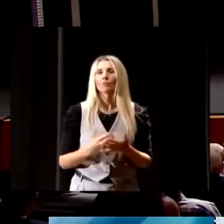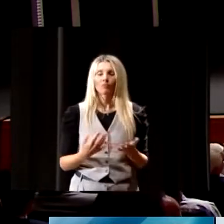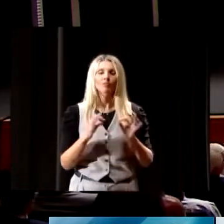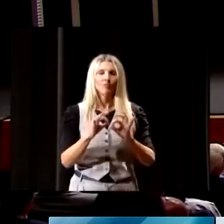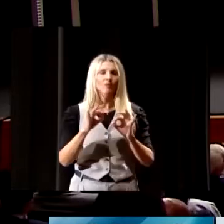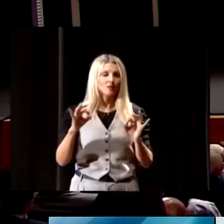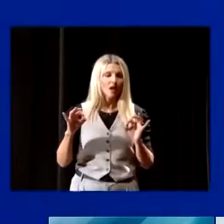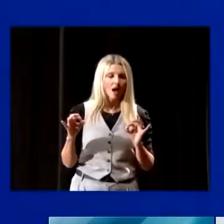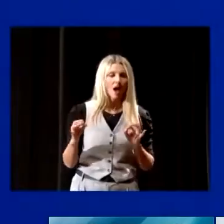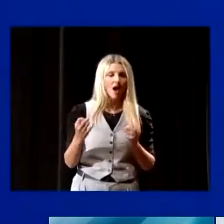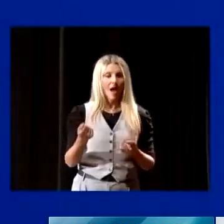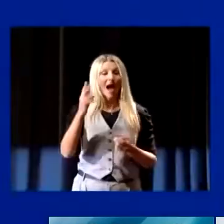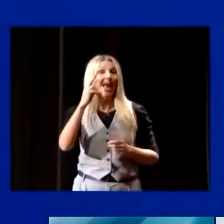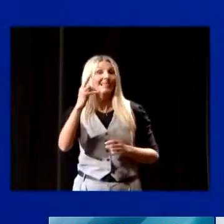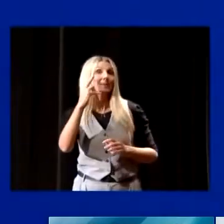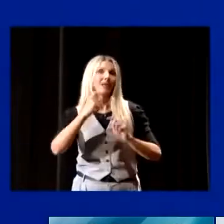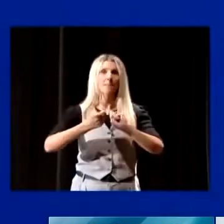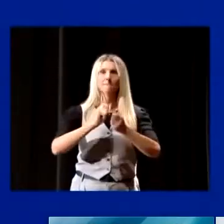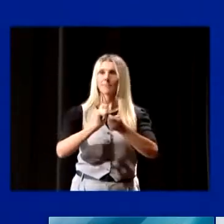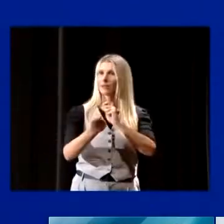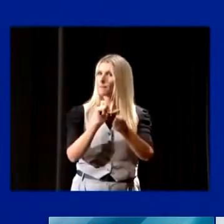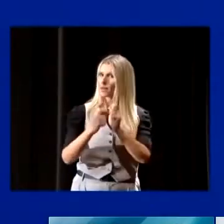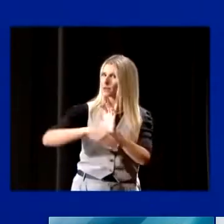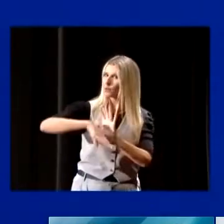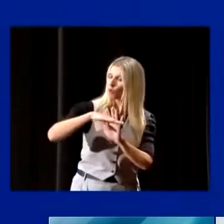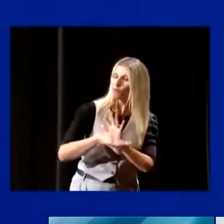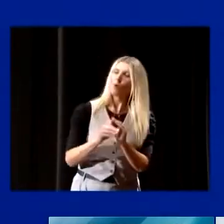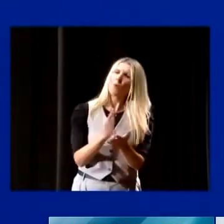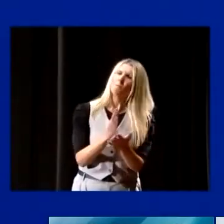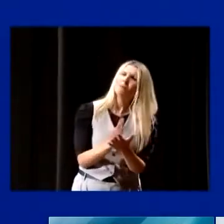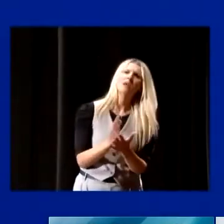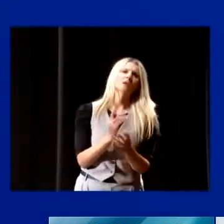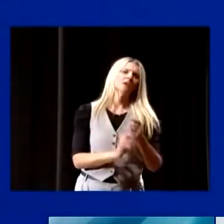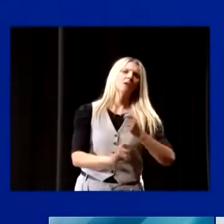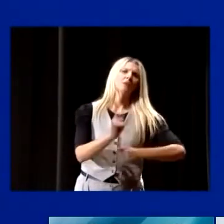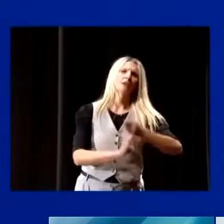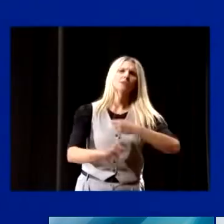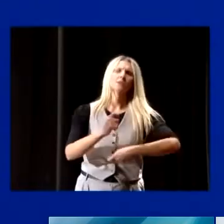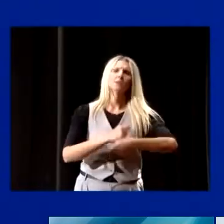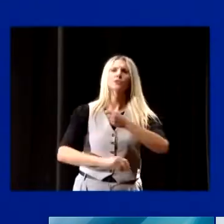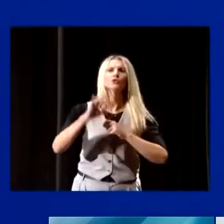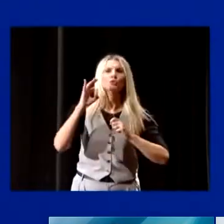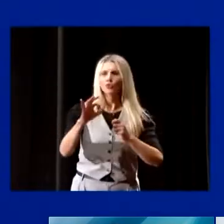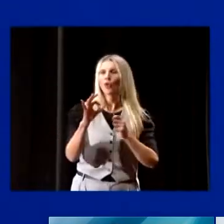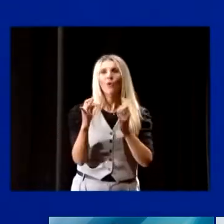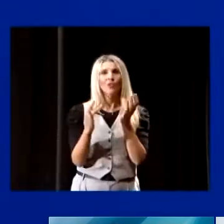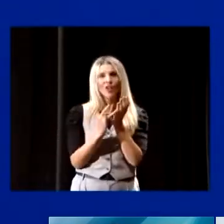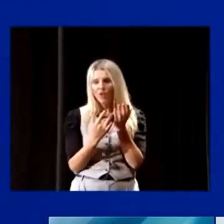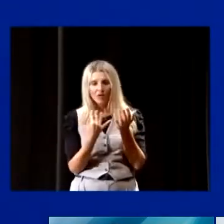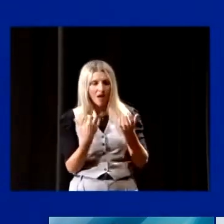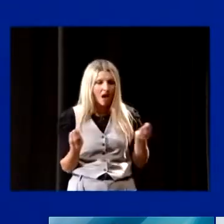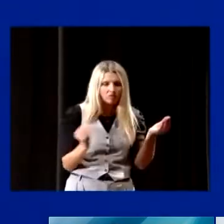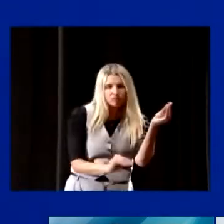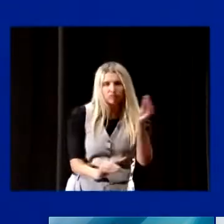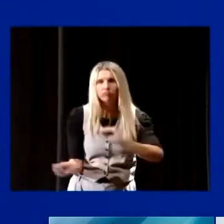οποίο στοχεύει στην ενίσχυση πολύ μικρών και μεσαίων επιχειρήσεων για την αναβάθμιση της τεχνολογικής τους υποδομής και του εξοπλισμού τους